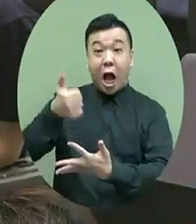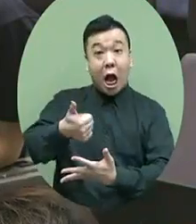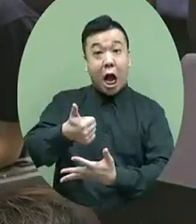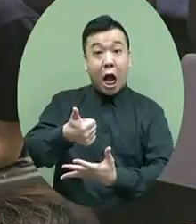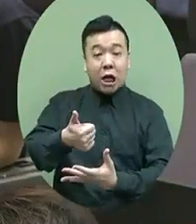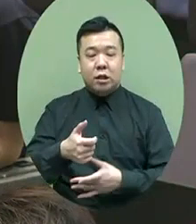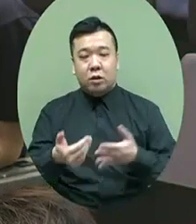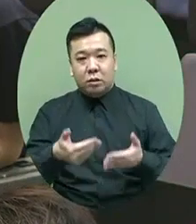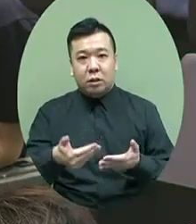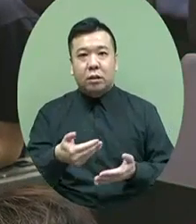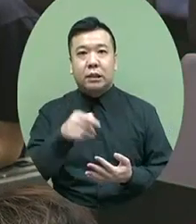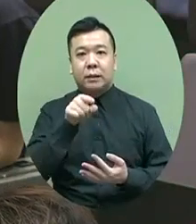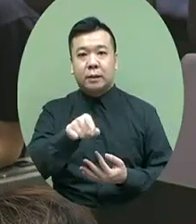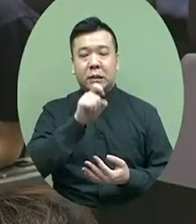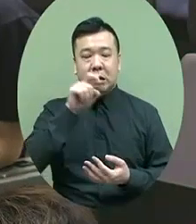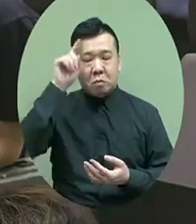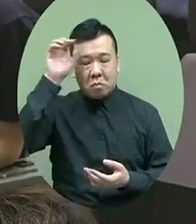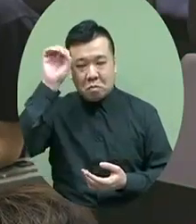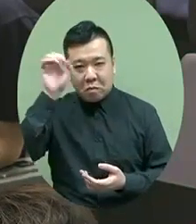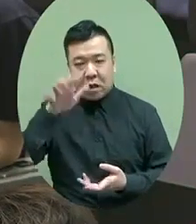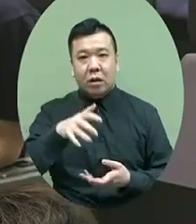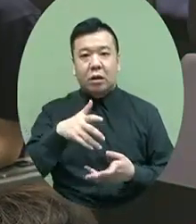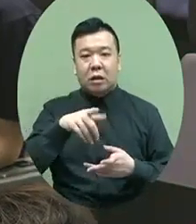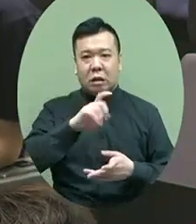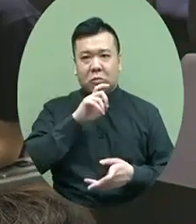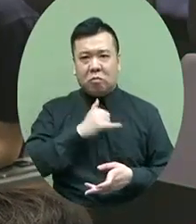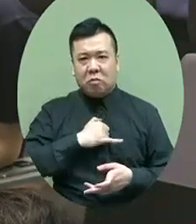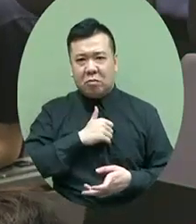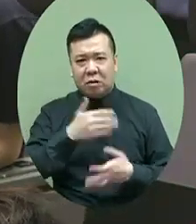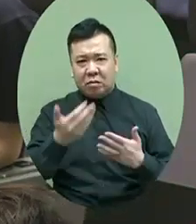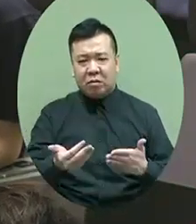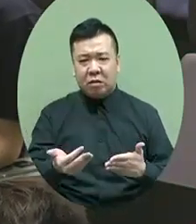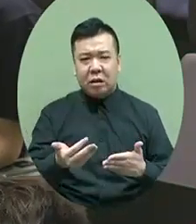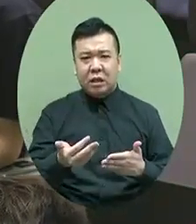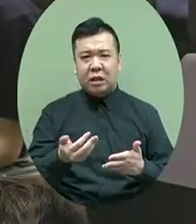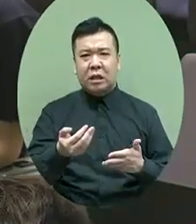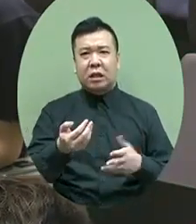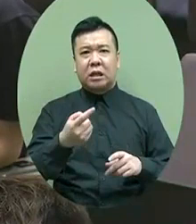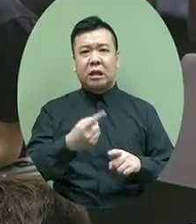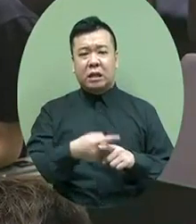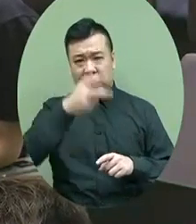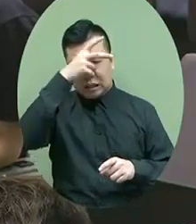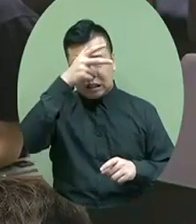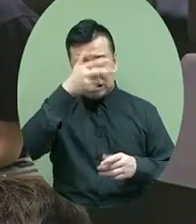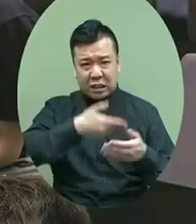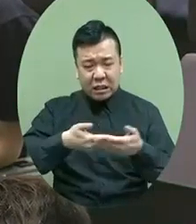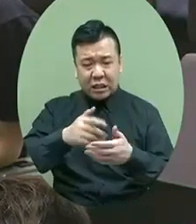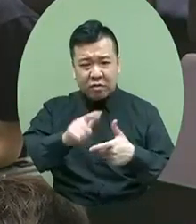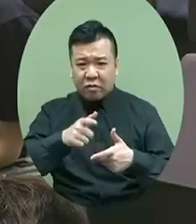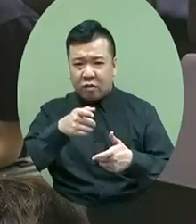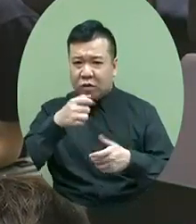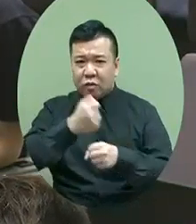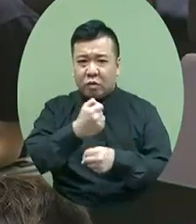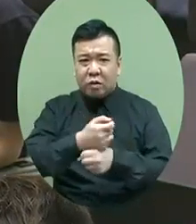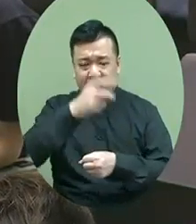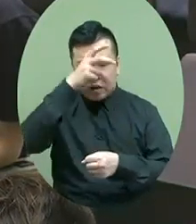能即係揀到你咁樣咧？另外想問一下咧，即係有啲意見，坊間有啲意見就質疑今次會唔會係即係會唔會係政治酬庸